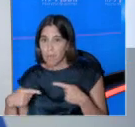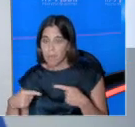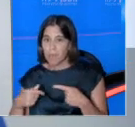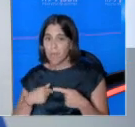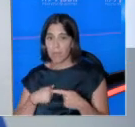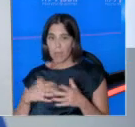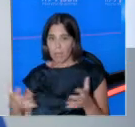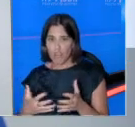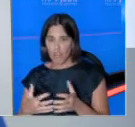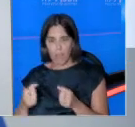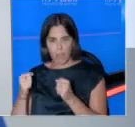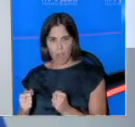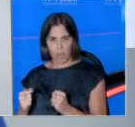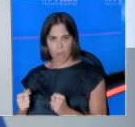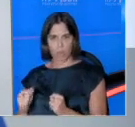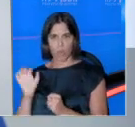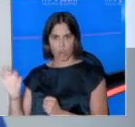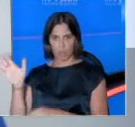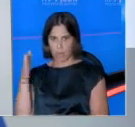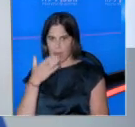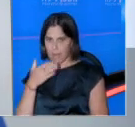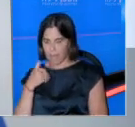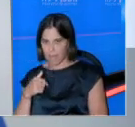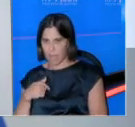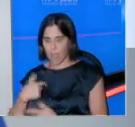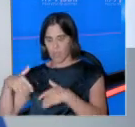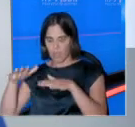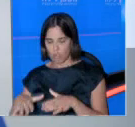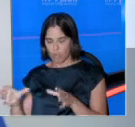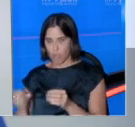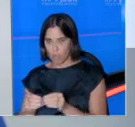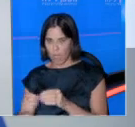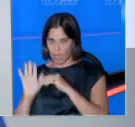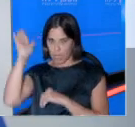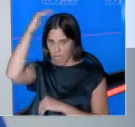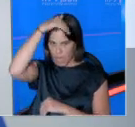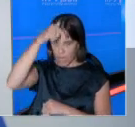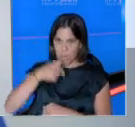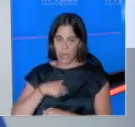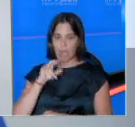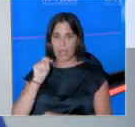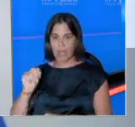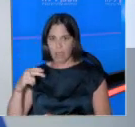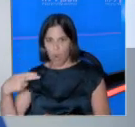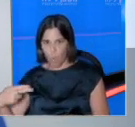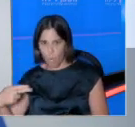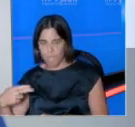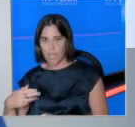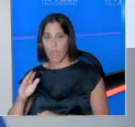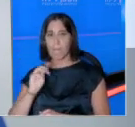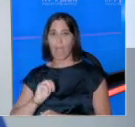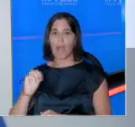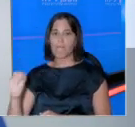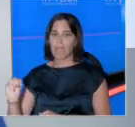הקבינט הביטחוני של מדינת ישראל, ישבו להם יחד יאיר לפיד, ניצן הורוביץ, מרב